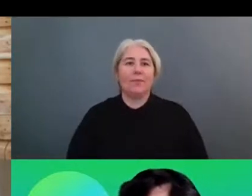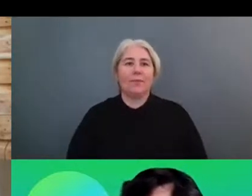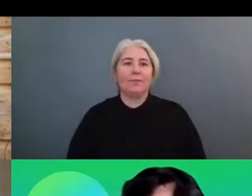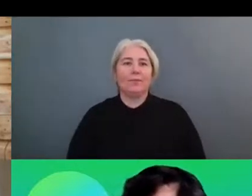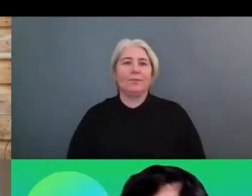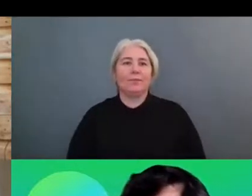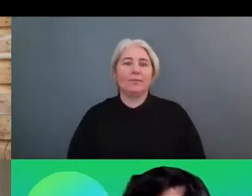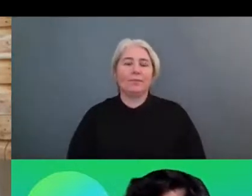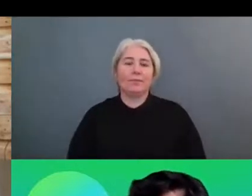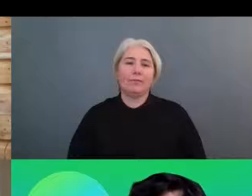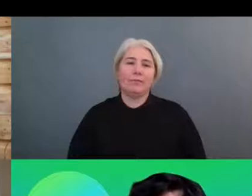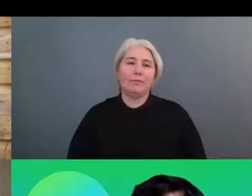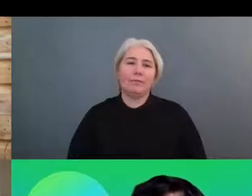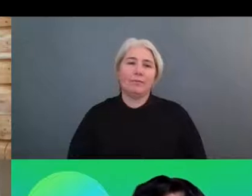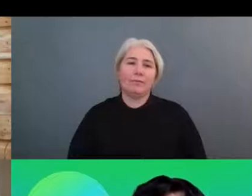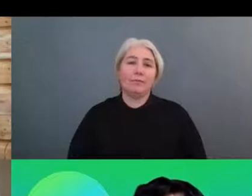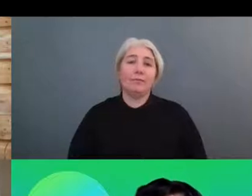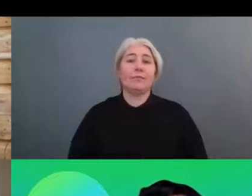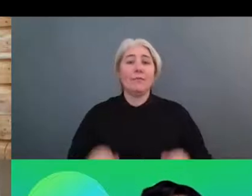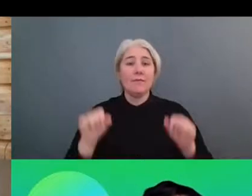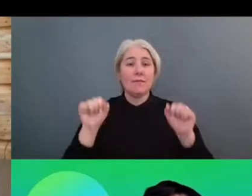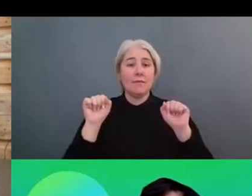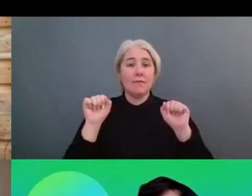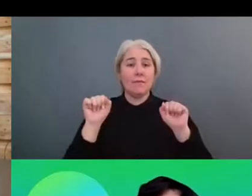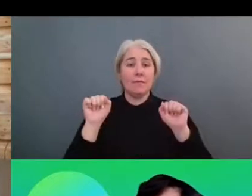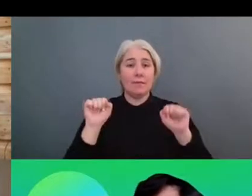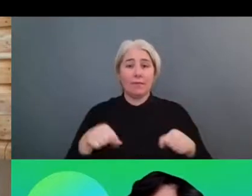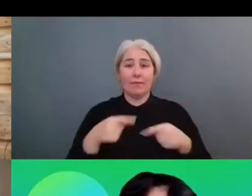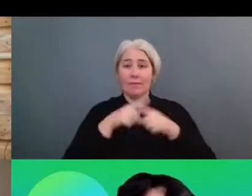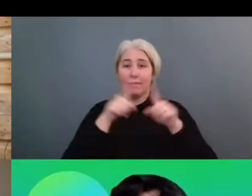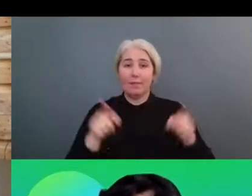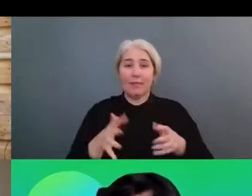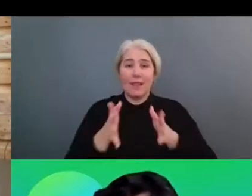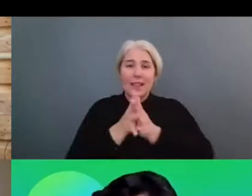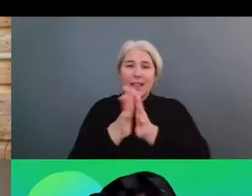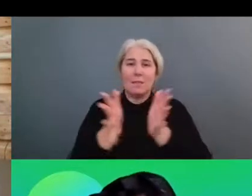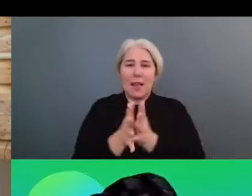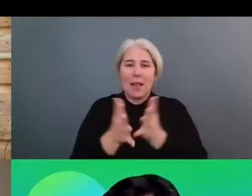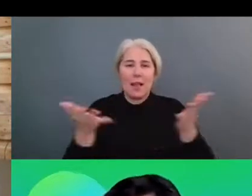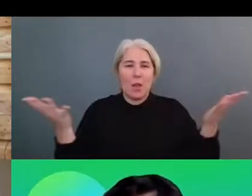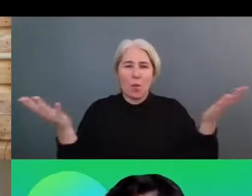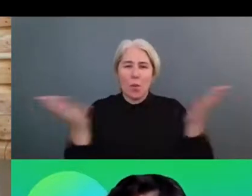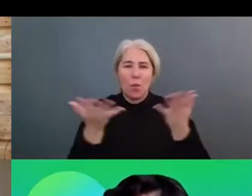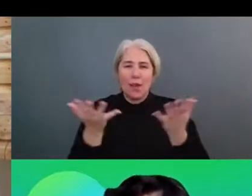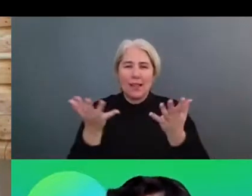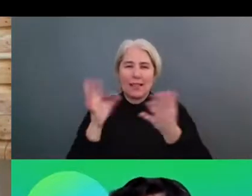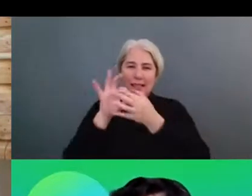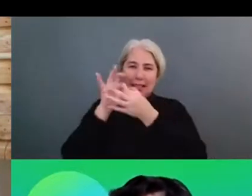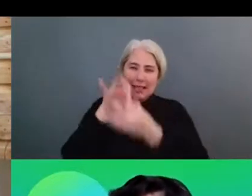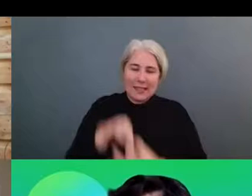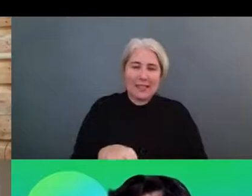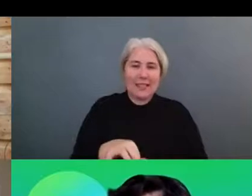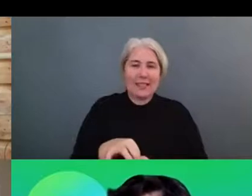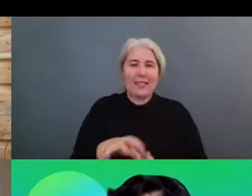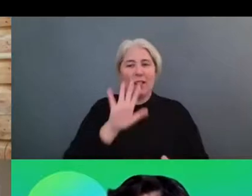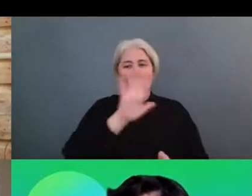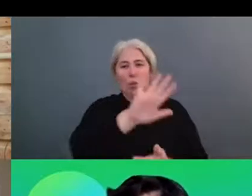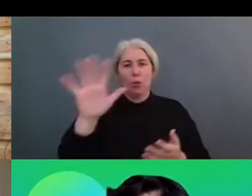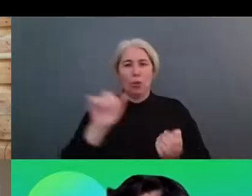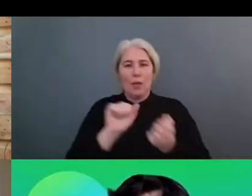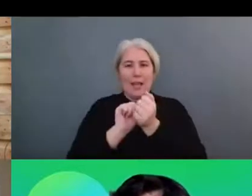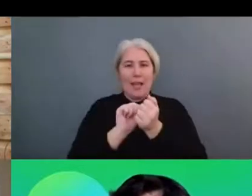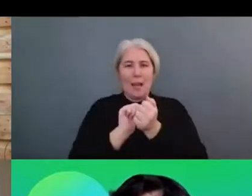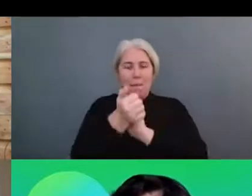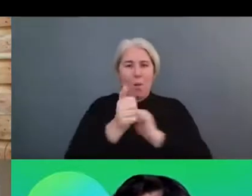what the situation is and which factors contribute to the carbon footprint of sport practices and sports